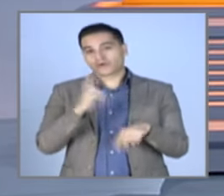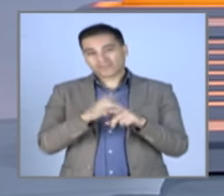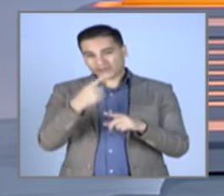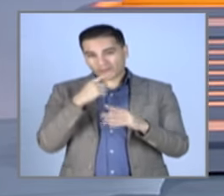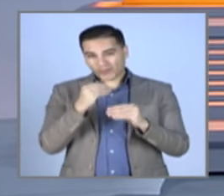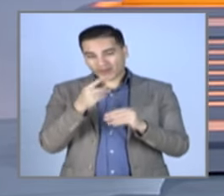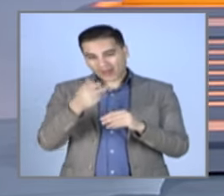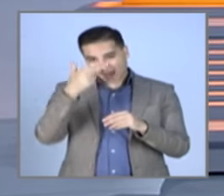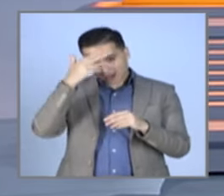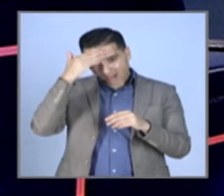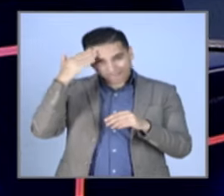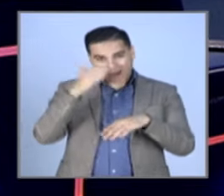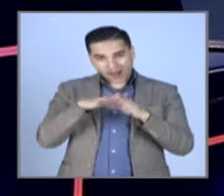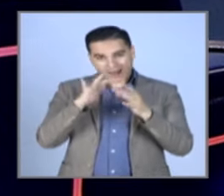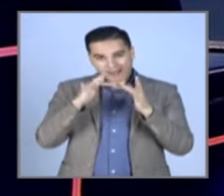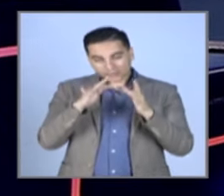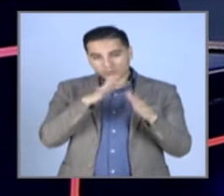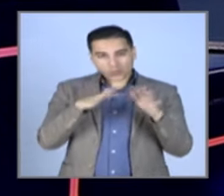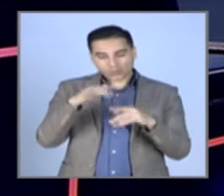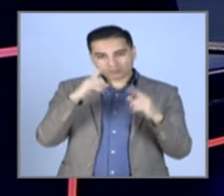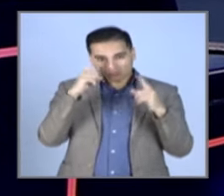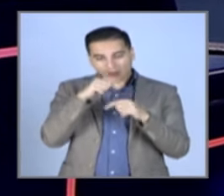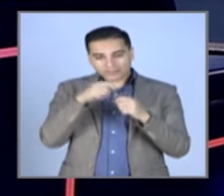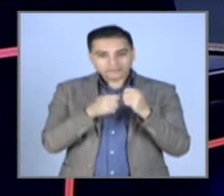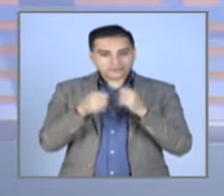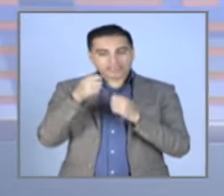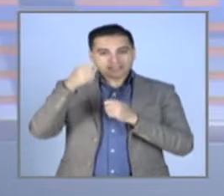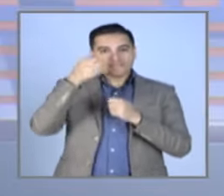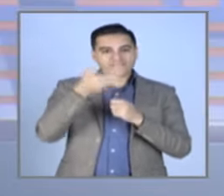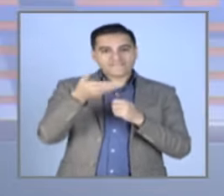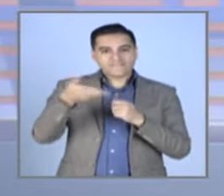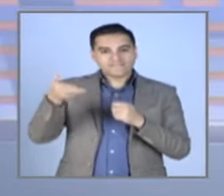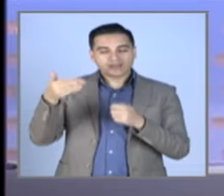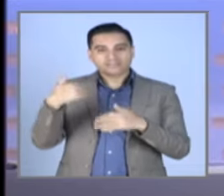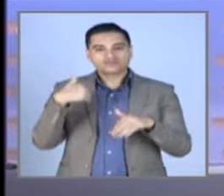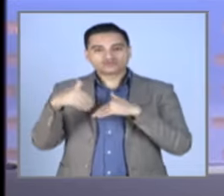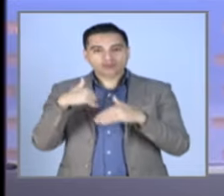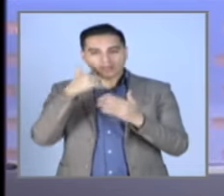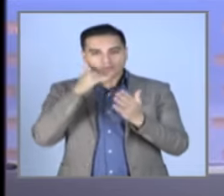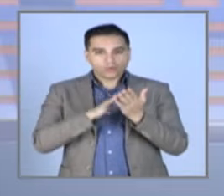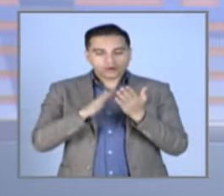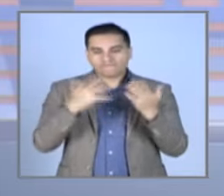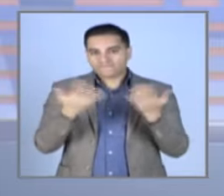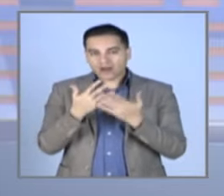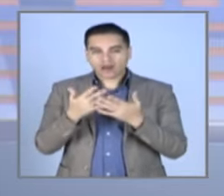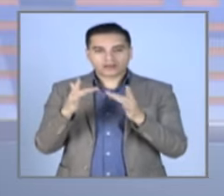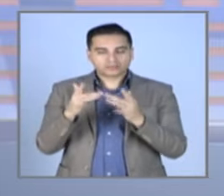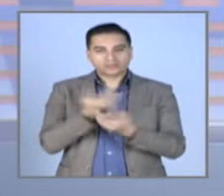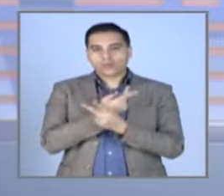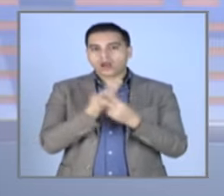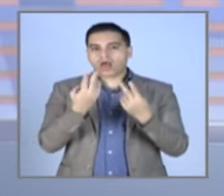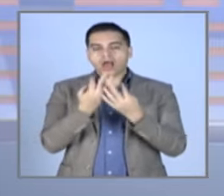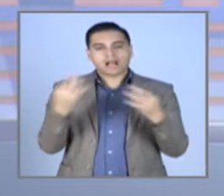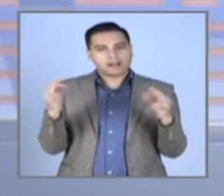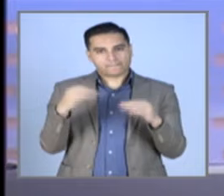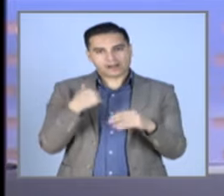قلت، الإكسبوجر على الإنترنت بقى صعب، كل حاجة في الشارع. نصيحة مهمة، عشان كده احنا